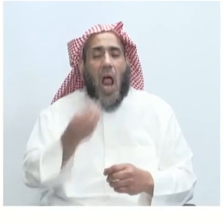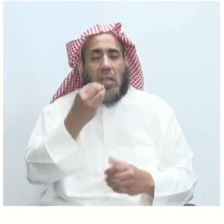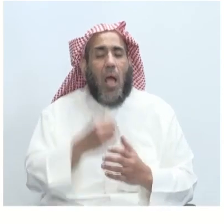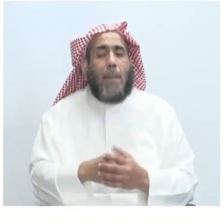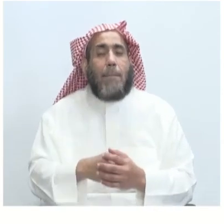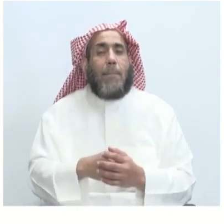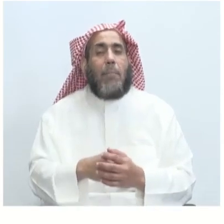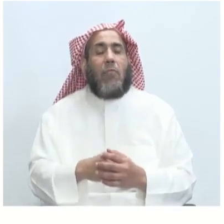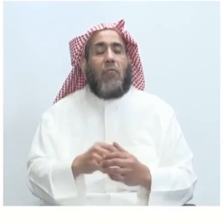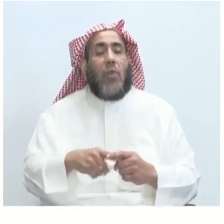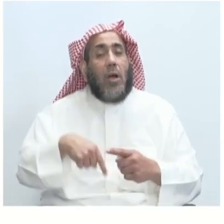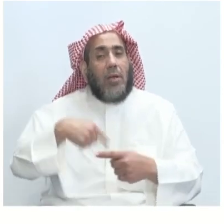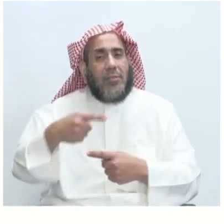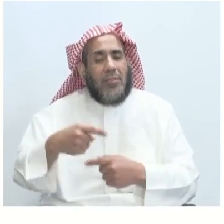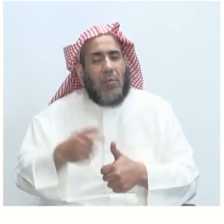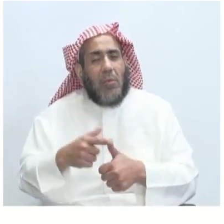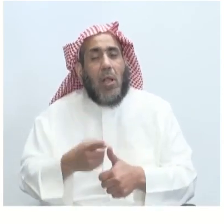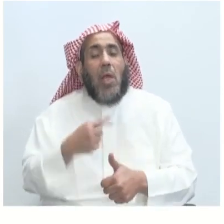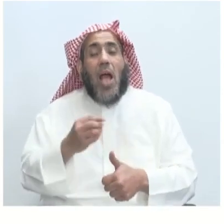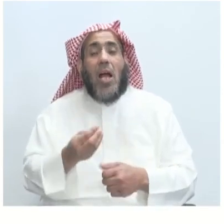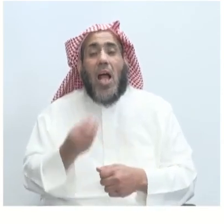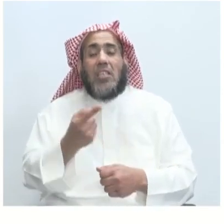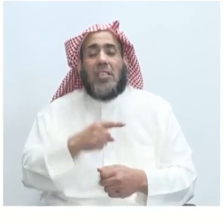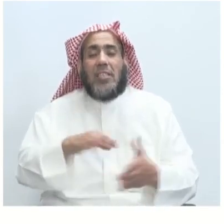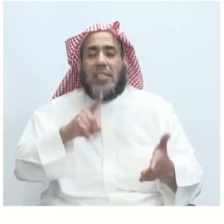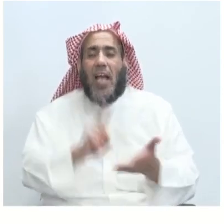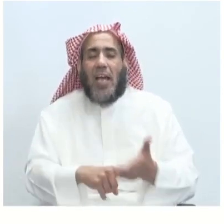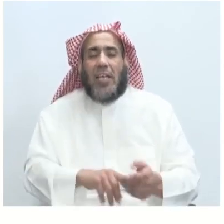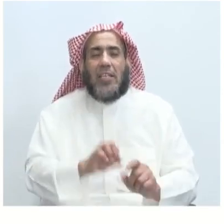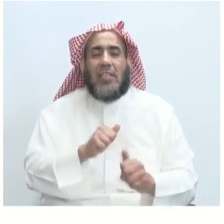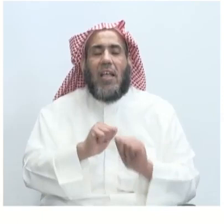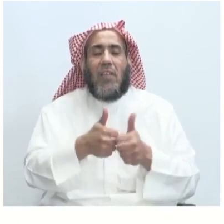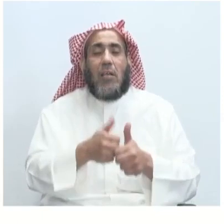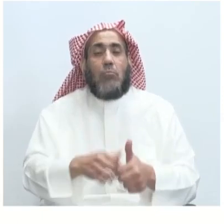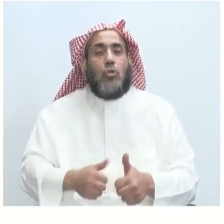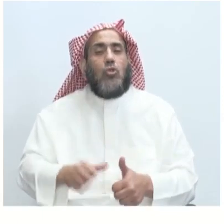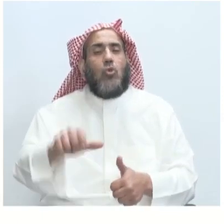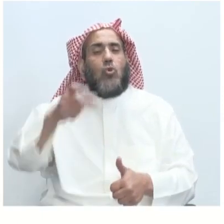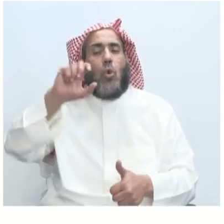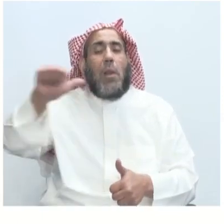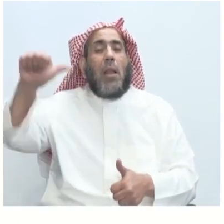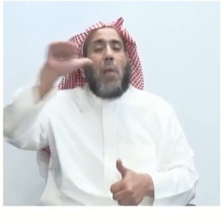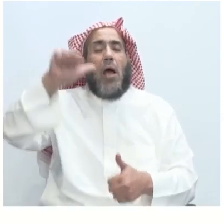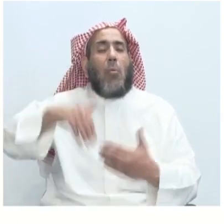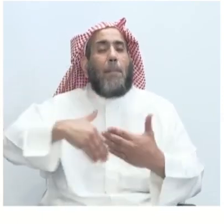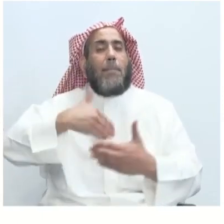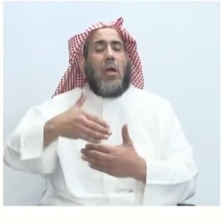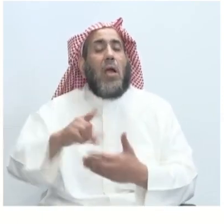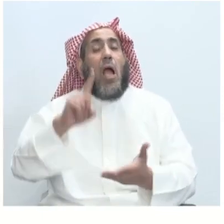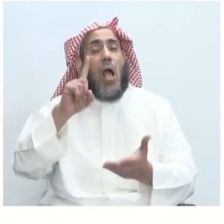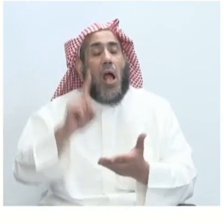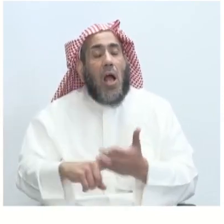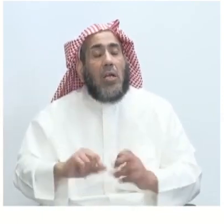الطعام فقام بتلبيه حاجته وتحقيق دافعه من شرب الماء فبعد ذلك حقق